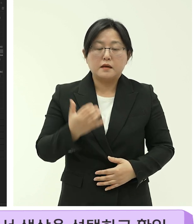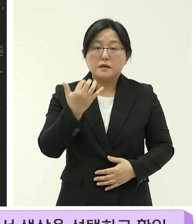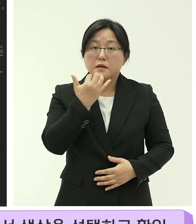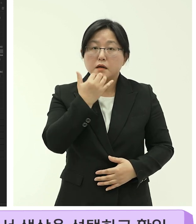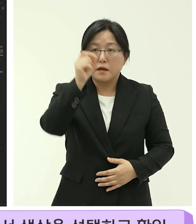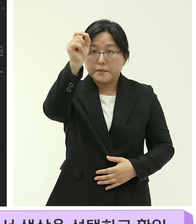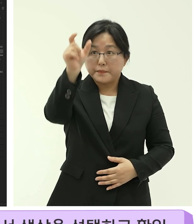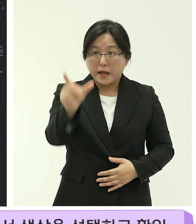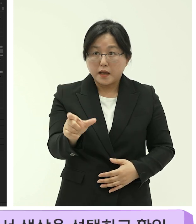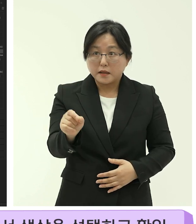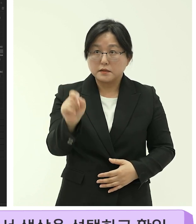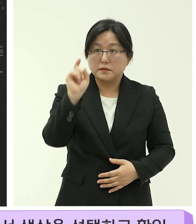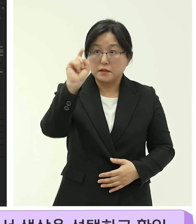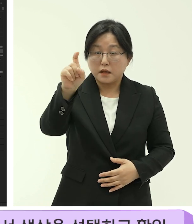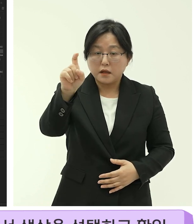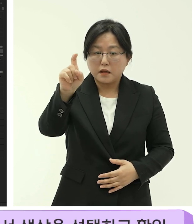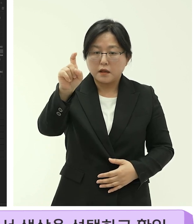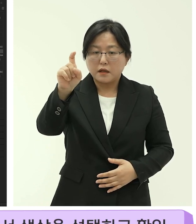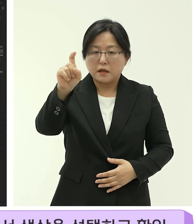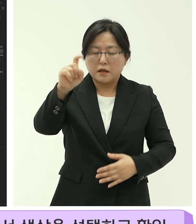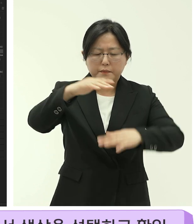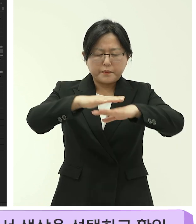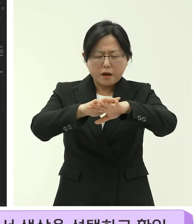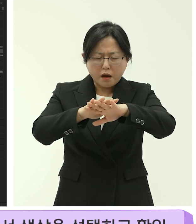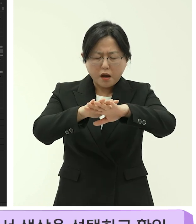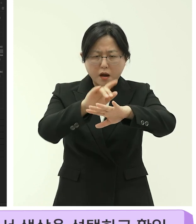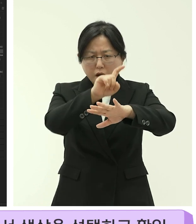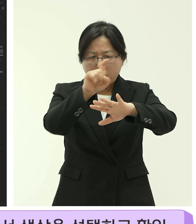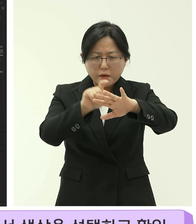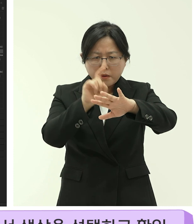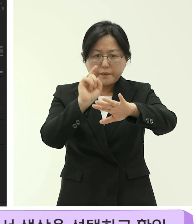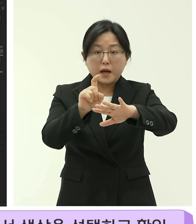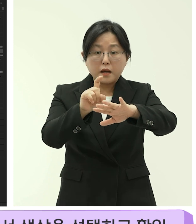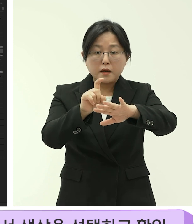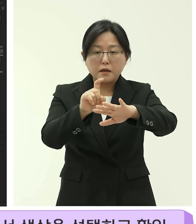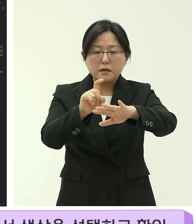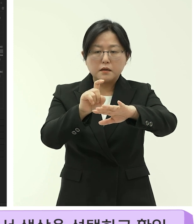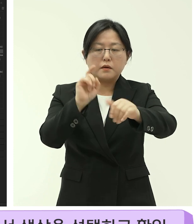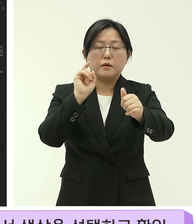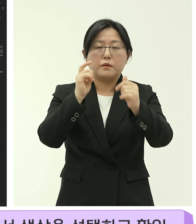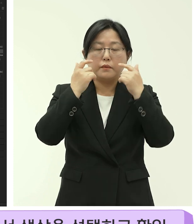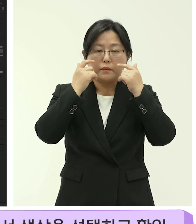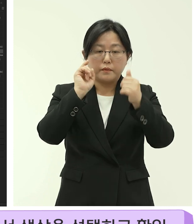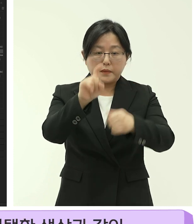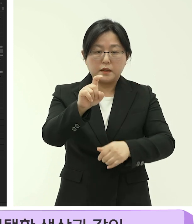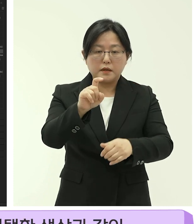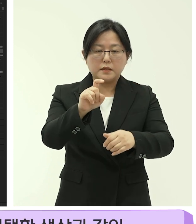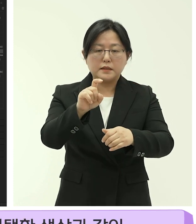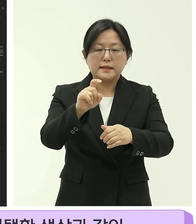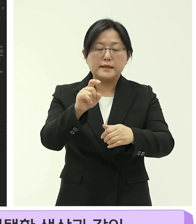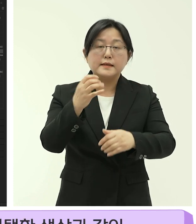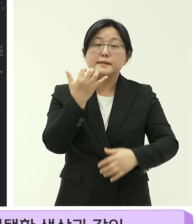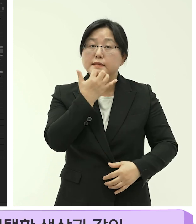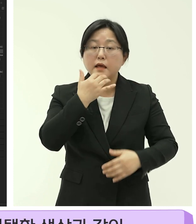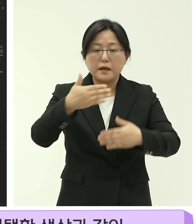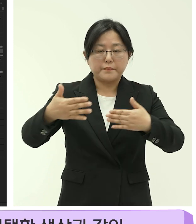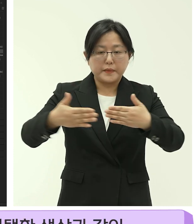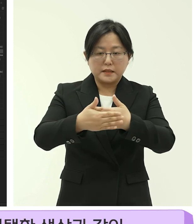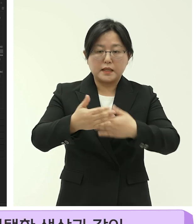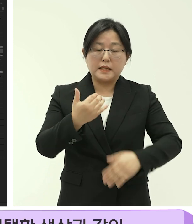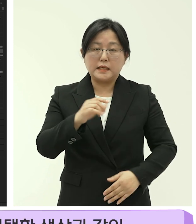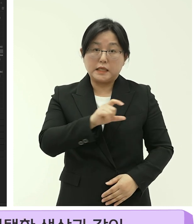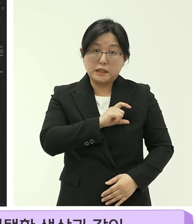보겠습니다. 컬러바에서 선택하고 색상 피커를 보다 정확하게 찍어서 색상을 확인하고 확인. 그리고 당연히